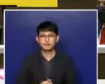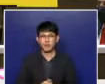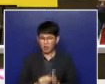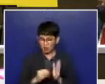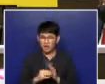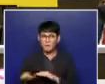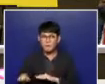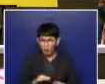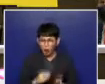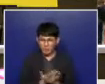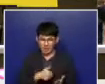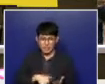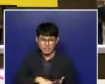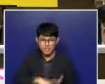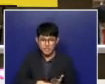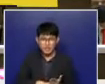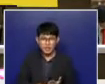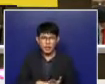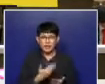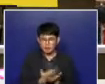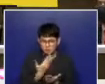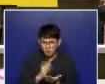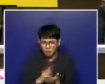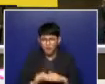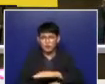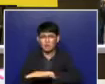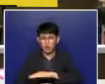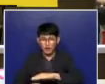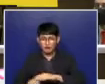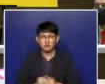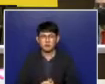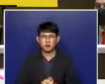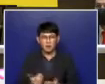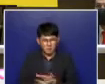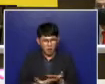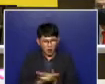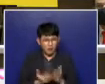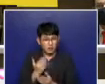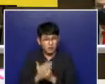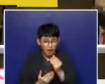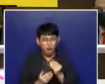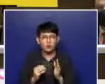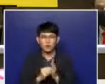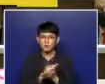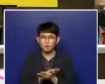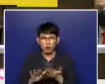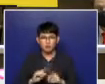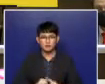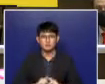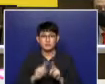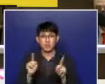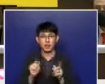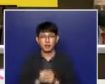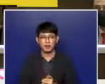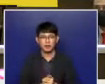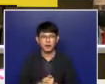เวียนใหญ่ต่อไปได้อีกนิดนึงก่อนที่เวลาต่อมาก็จะต่อมาสมัยดรสมัยคุณสุขมหม่อมราชวงศ์สุขุมพันธ์บริพัฒก็